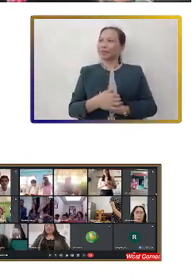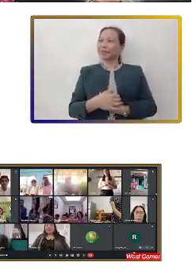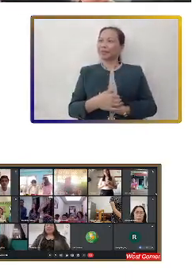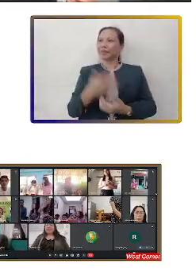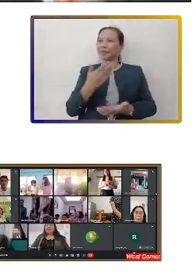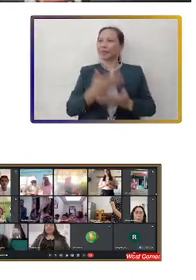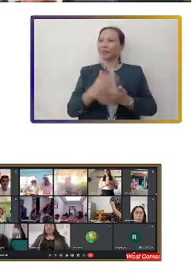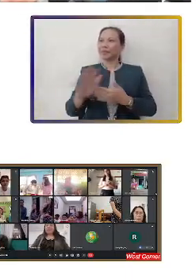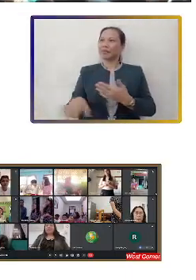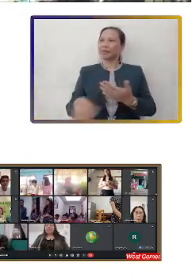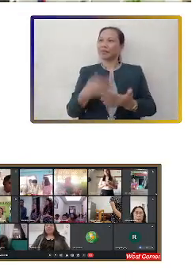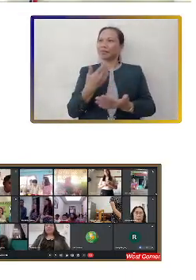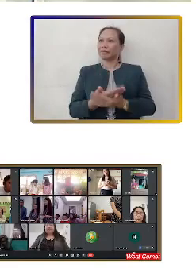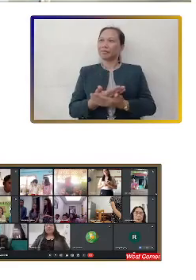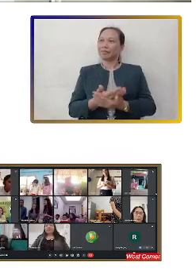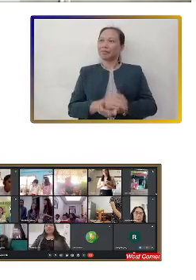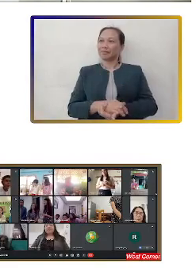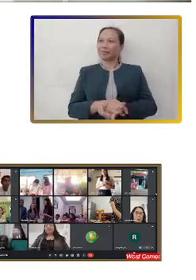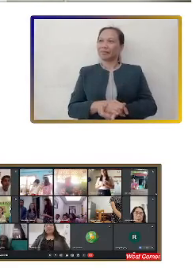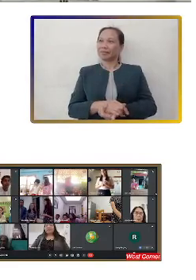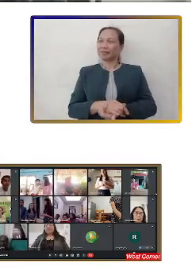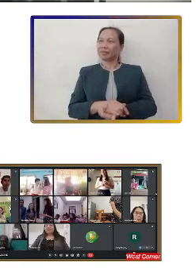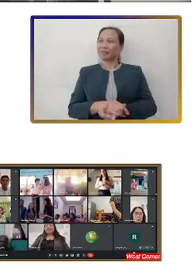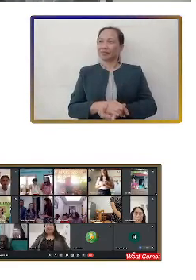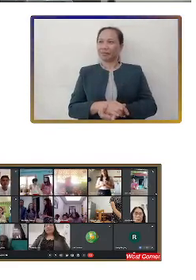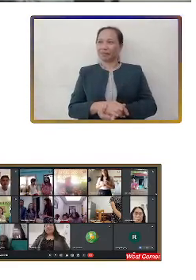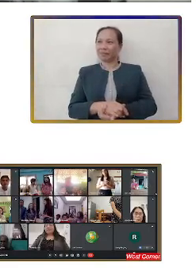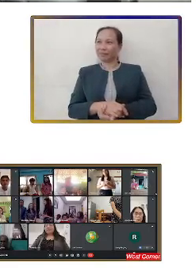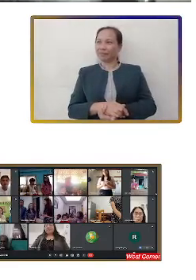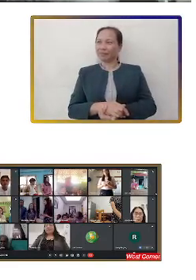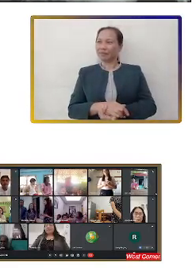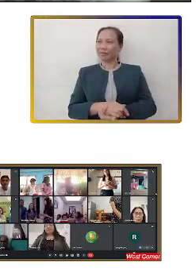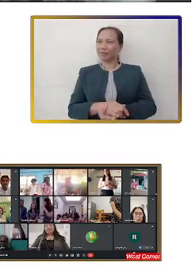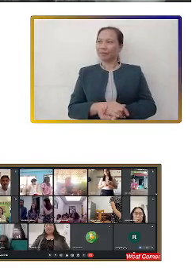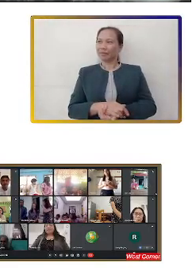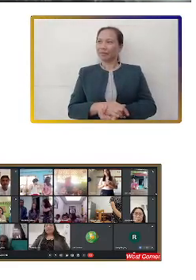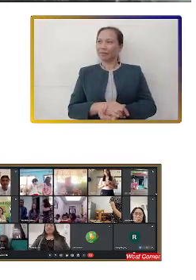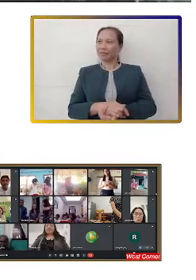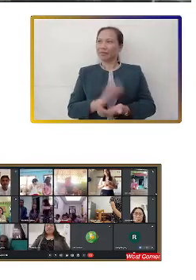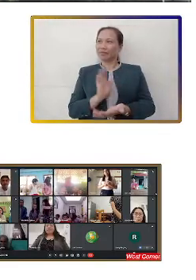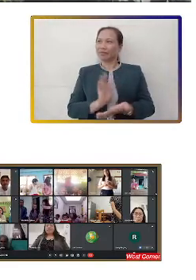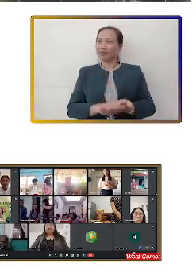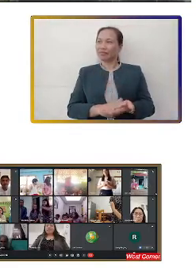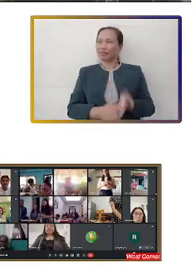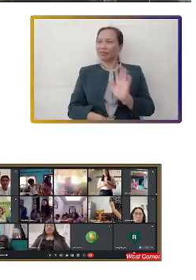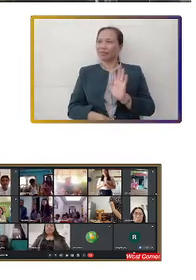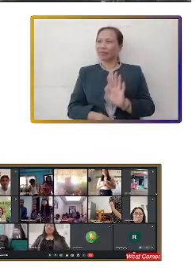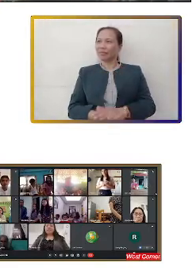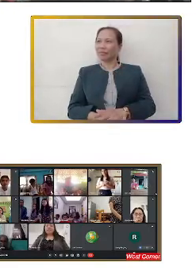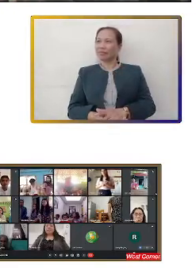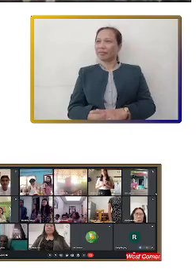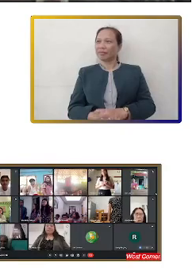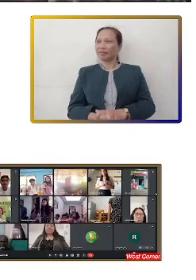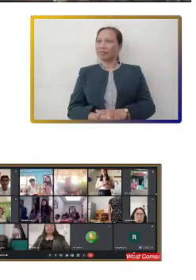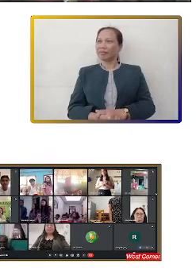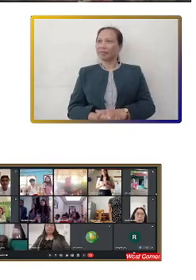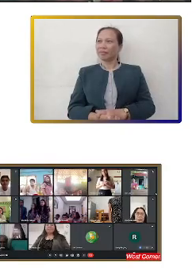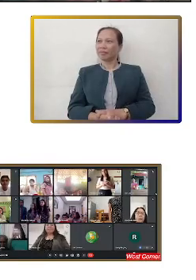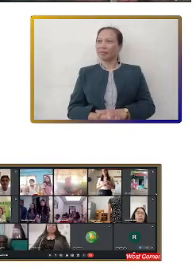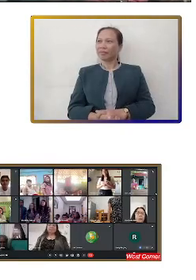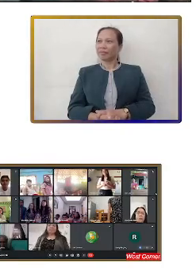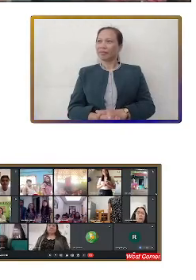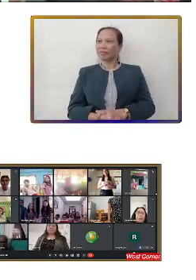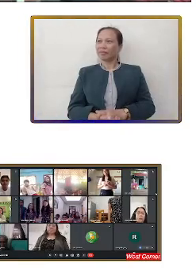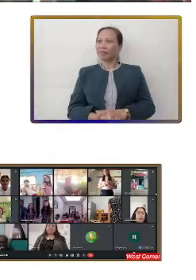inyo. Yan. Yung iba shy type sa camera eh. Kanyari eh. Panay naman yung selfie nyo.